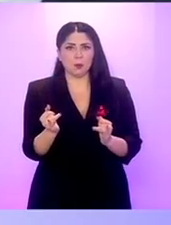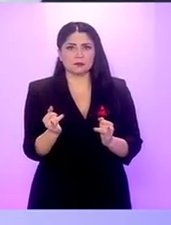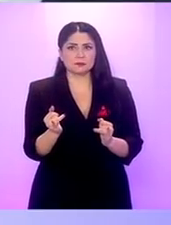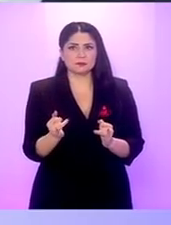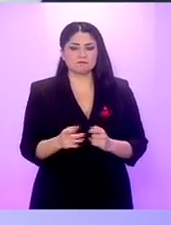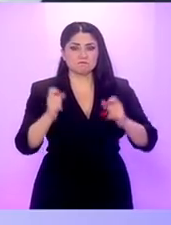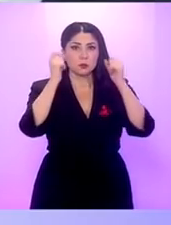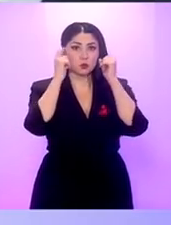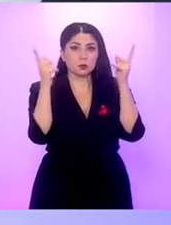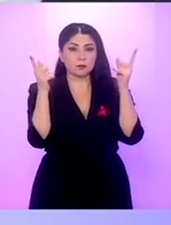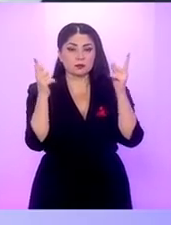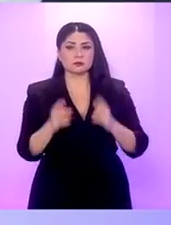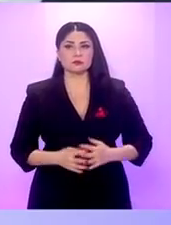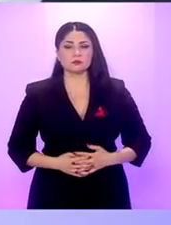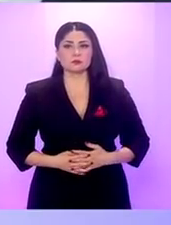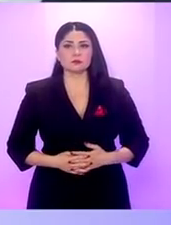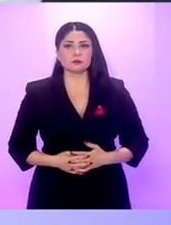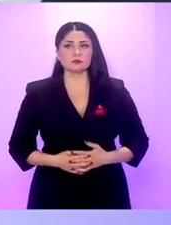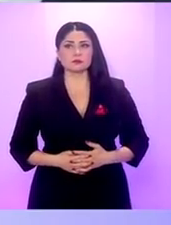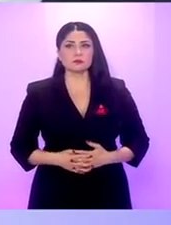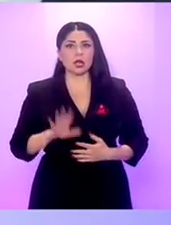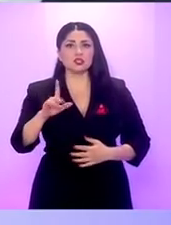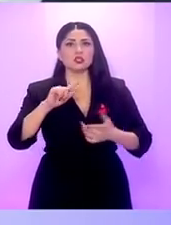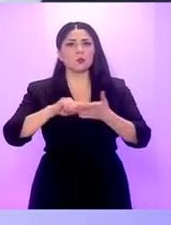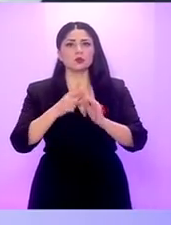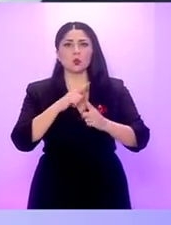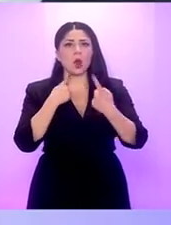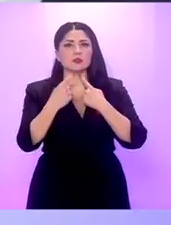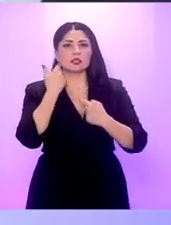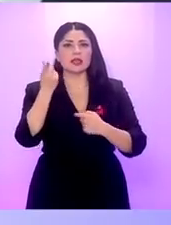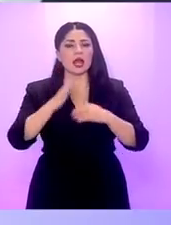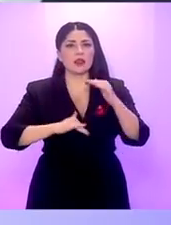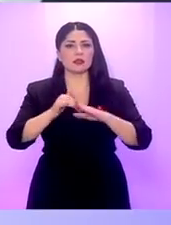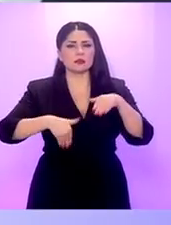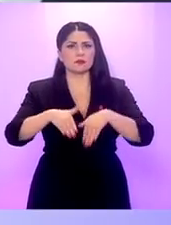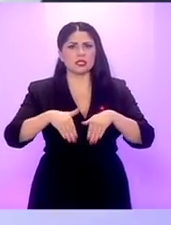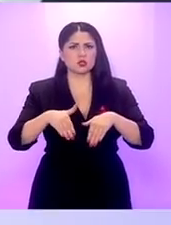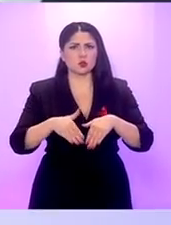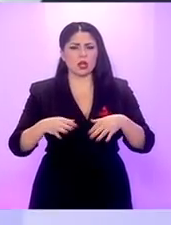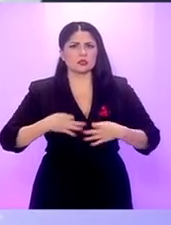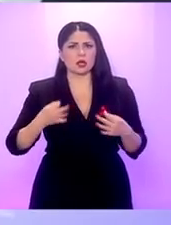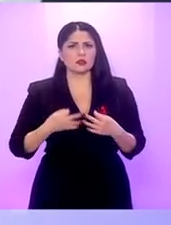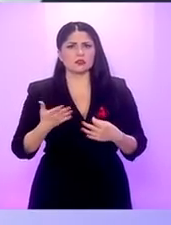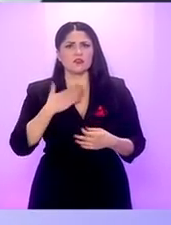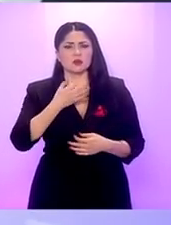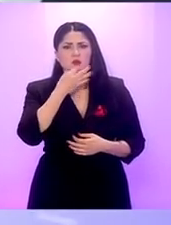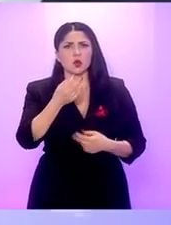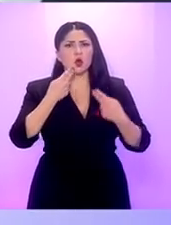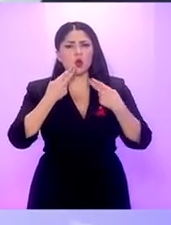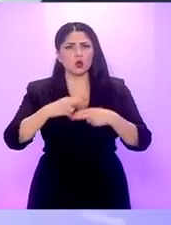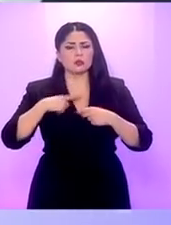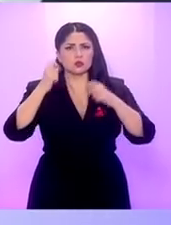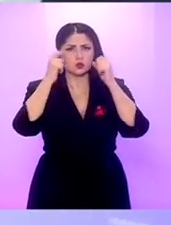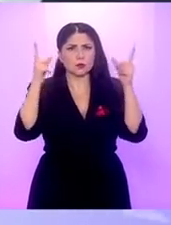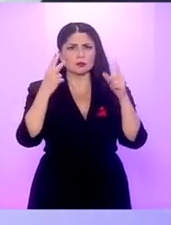asemenea, și eu sunt surprins că lucrurile astea nu le-a discutat cât era ministru. Pentru că aș vrea să vă spun că în continuare sunt surprins să-l aud